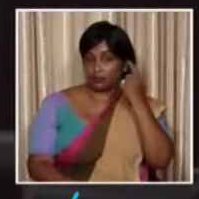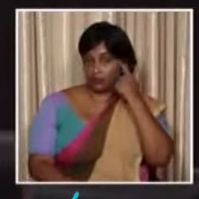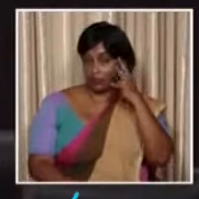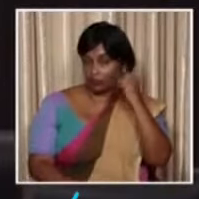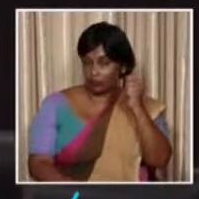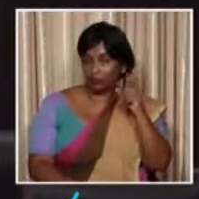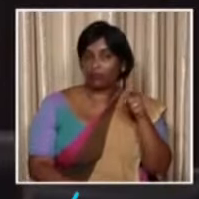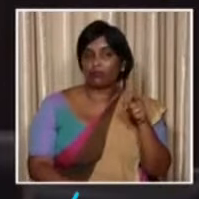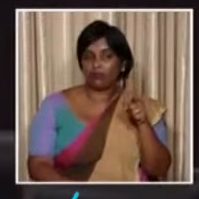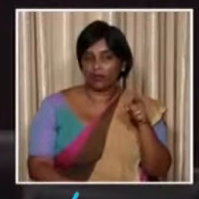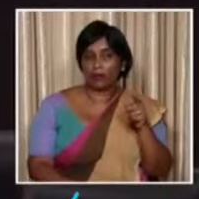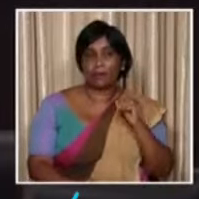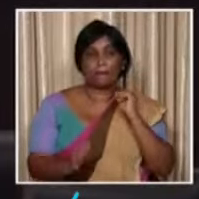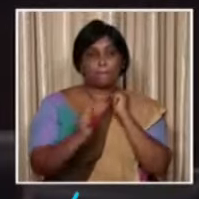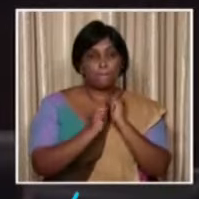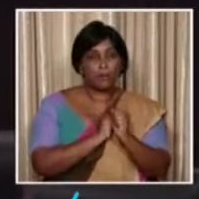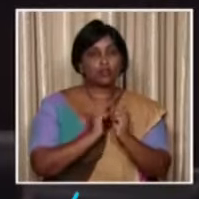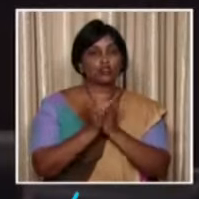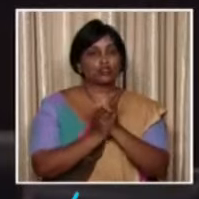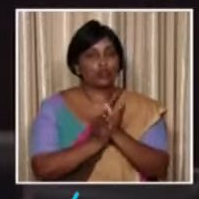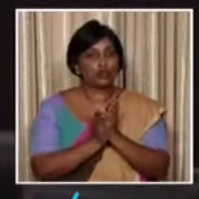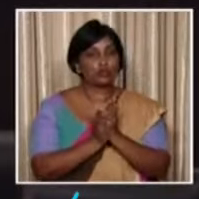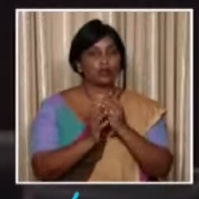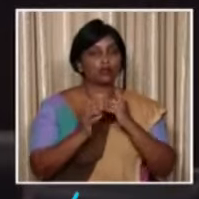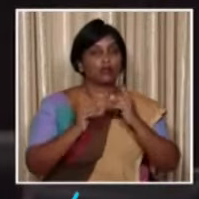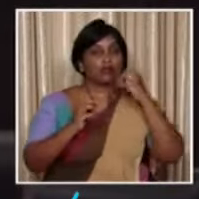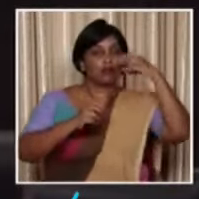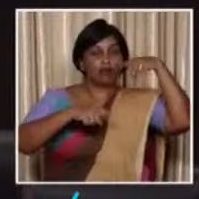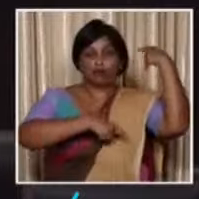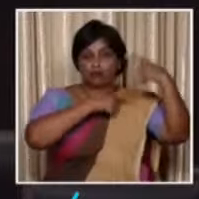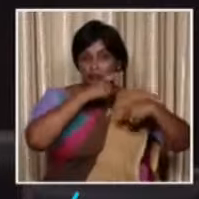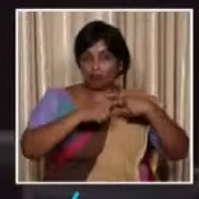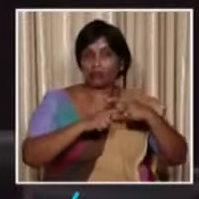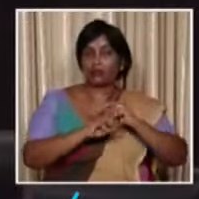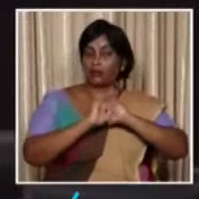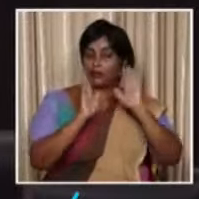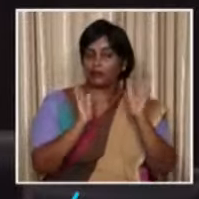තියාගන්න බස් ටික කෝච්චි ටික ට්‍රාන්ස්ෆෝමර් ටික